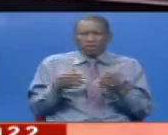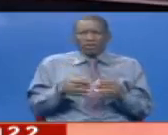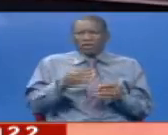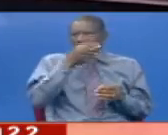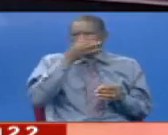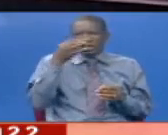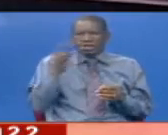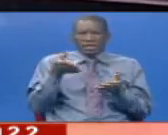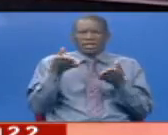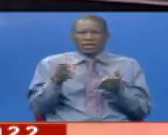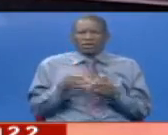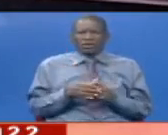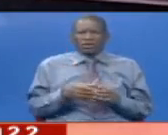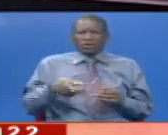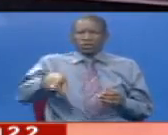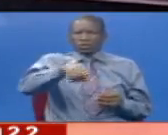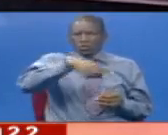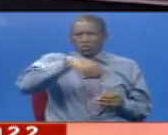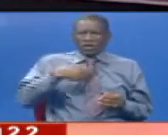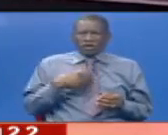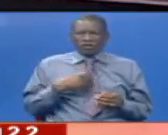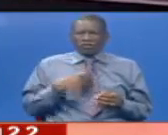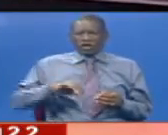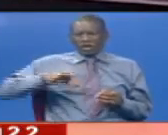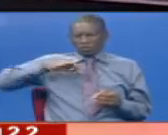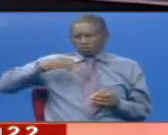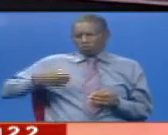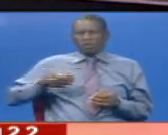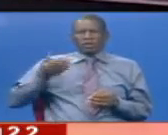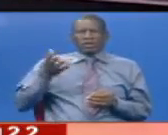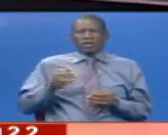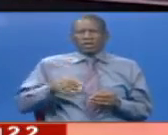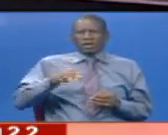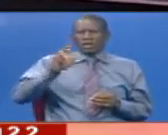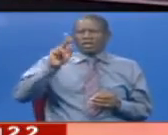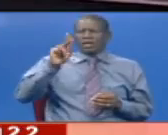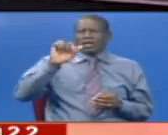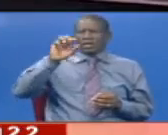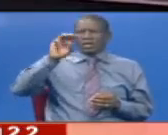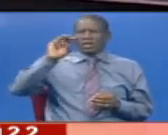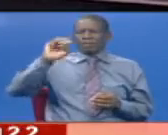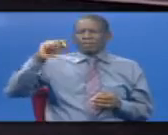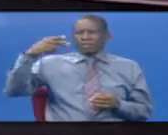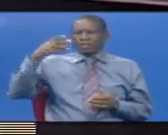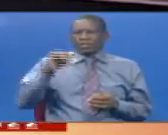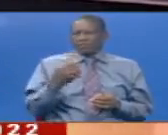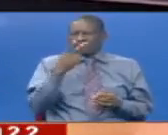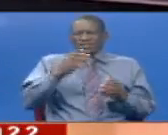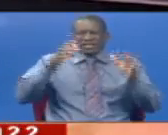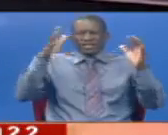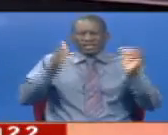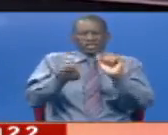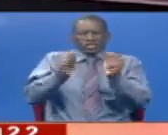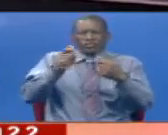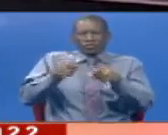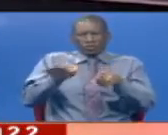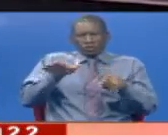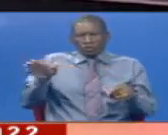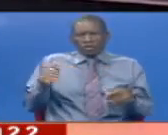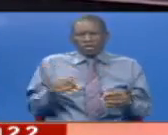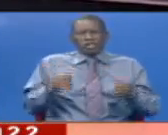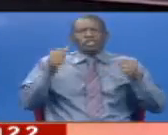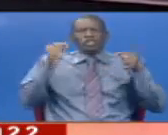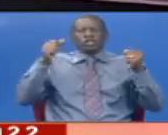Kaunti ya Nyeri, mpenzi mtazamaji, tuna mwanadada huyo hapa ambaye ni Margaret Kimathi. Margaret, tumeona mabadiliko makubwa tangu asubuhi,